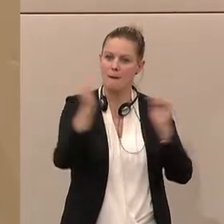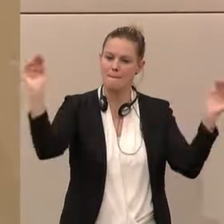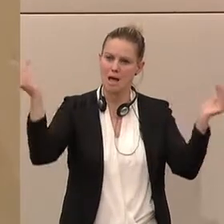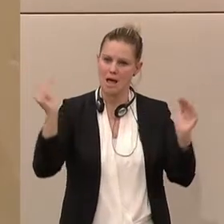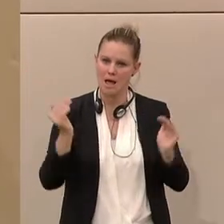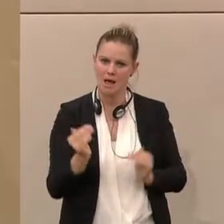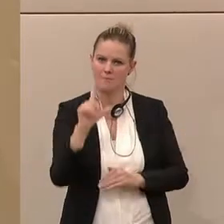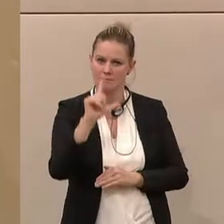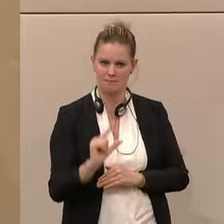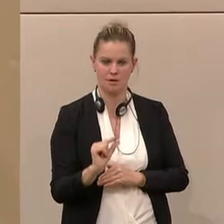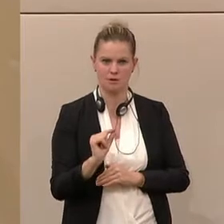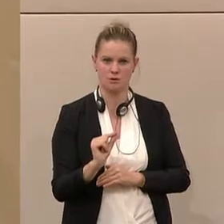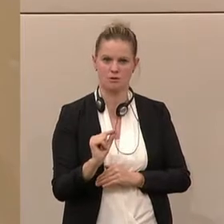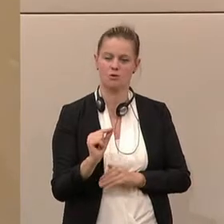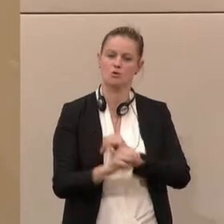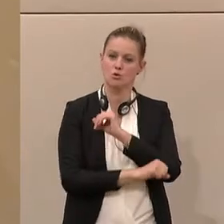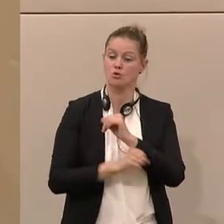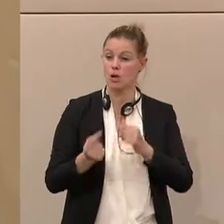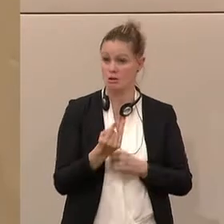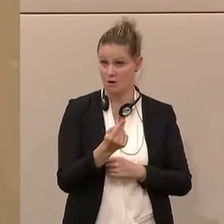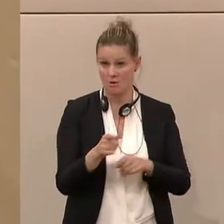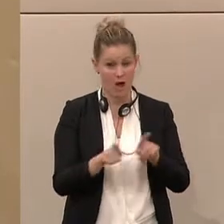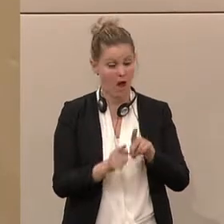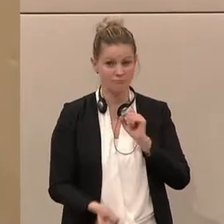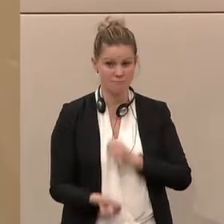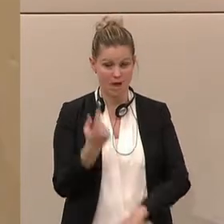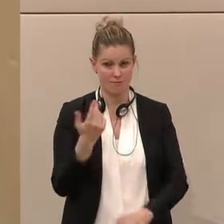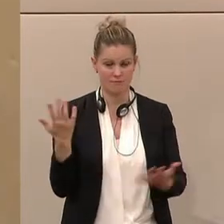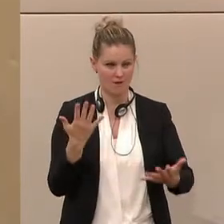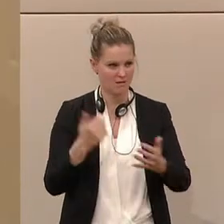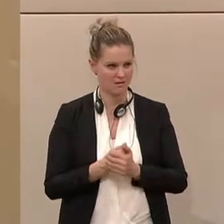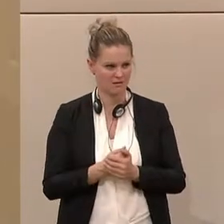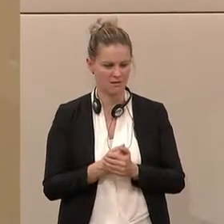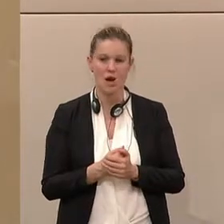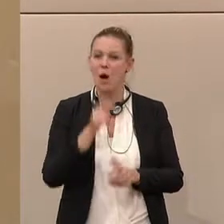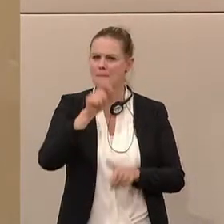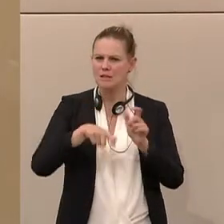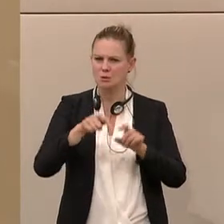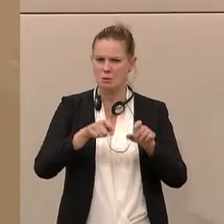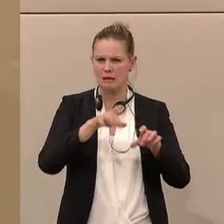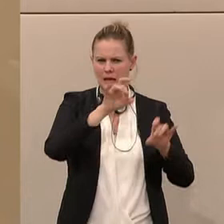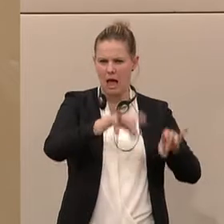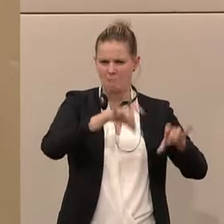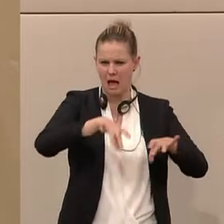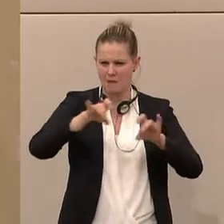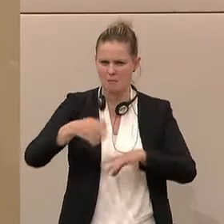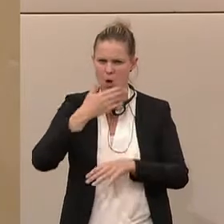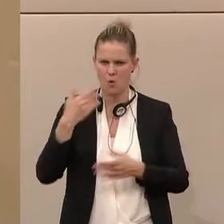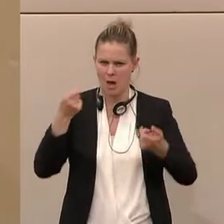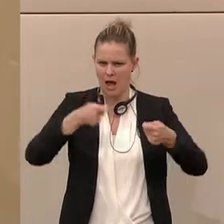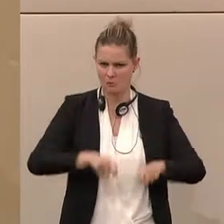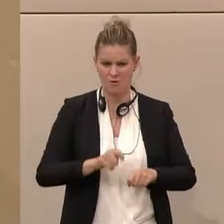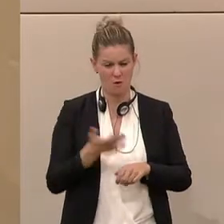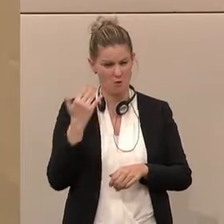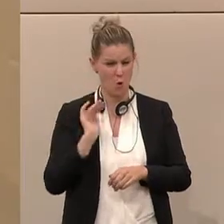Mindeststudiendauer heranzuführen, sondern was noch viel eindrucksvoller ist, die Dropout-Rate, die früher über 50%